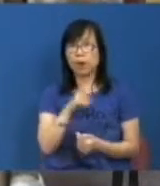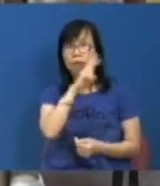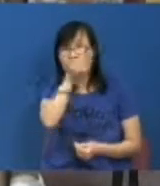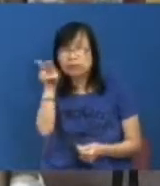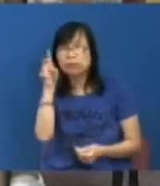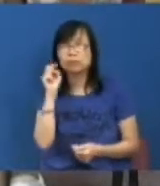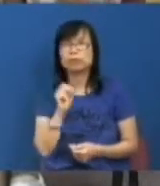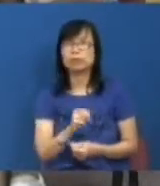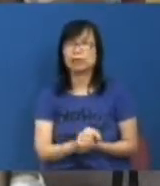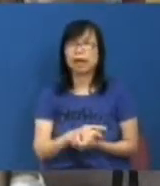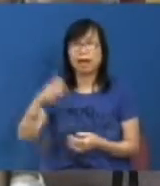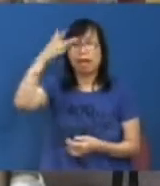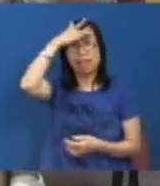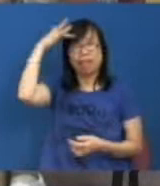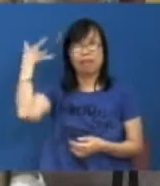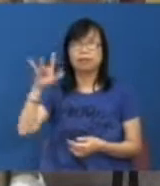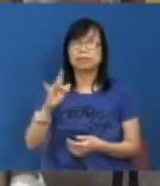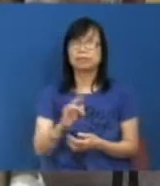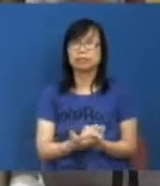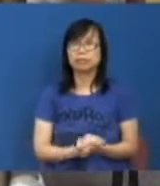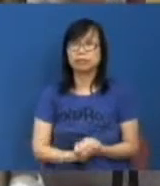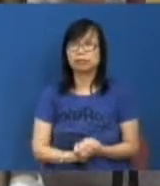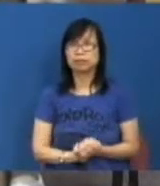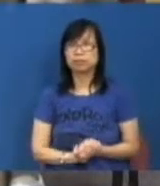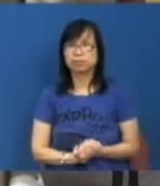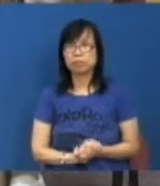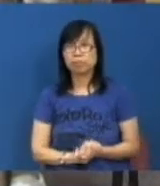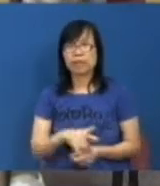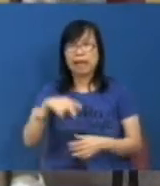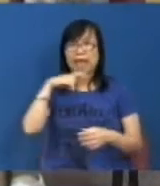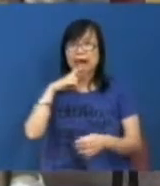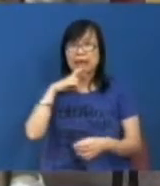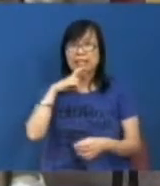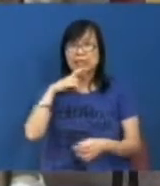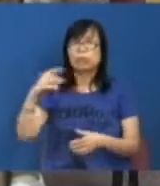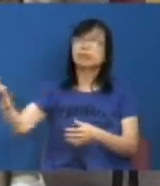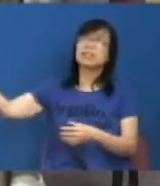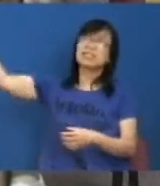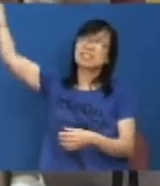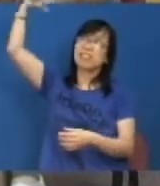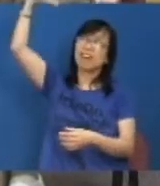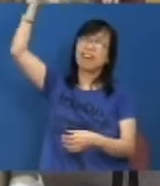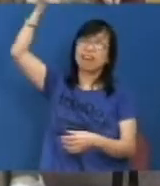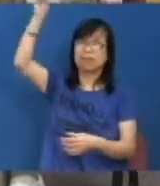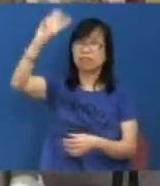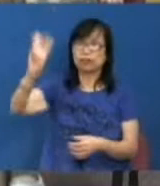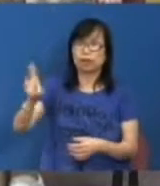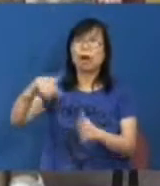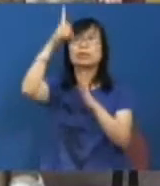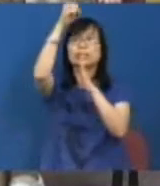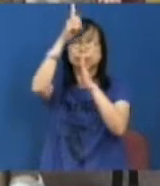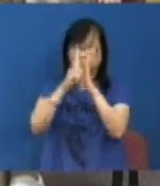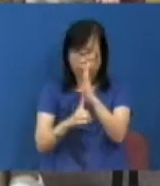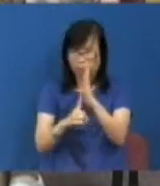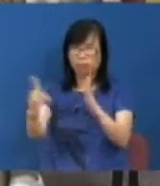些在夏天最炎熱的時候咧，佢哋咧就下晝啊係會灑水嘅。 灑水 的 係啊。 你會唔會降温啊？ 其實是很